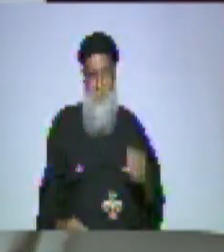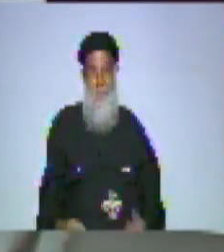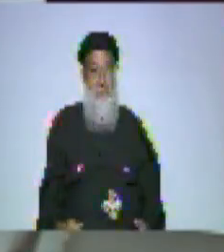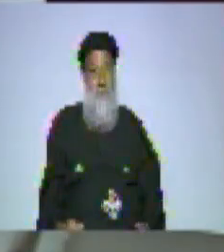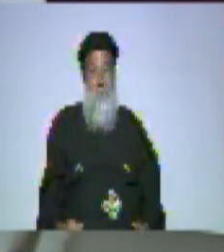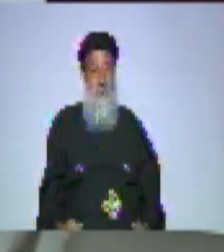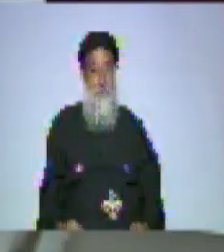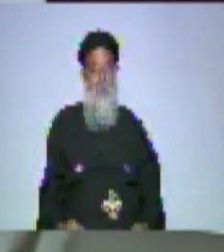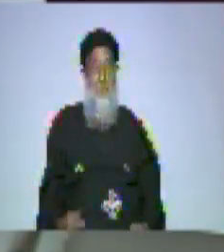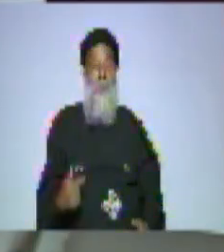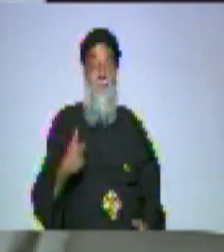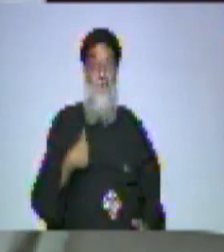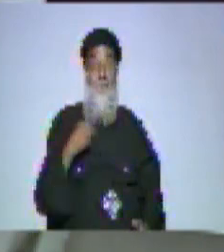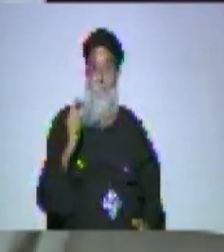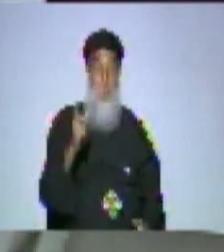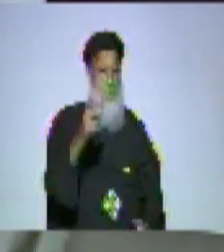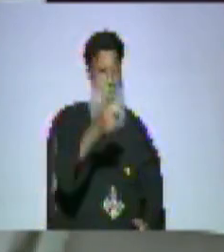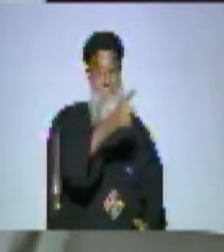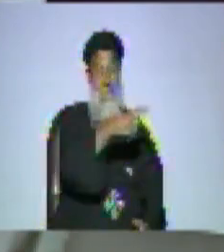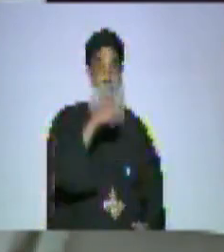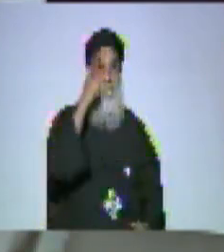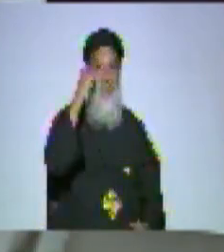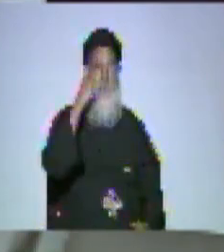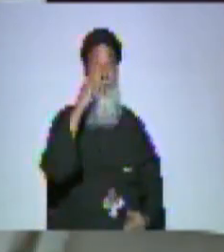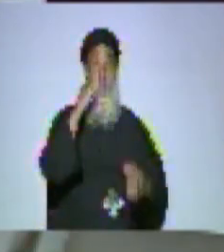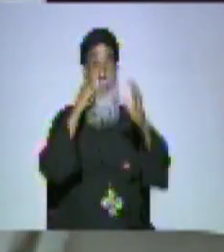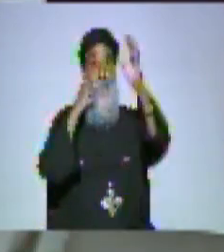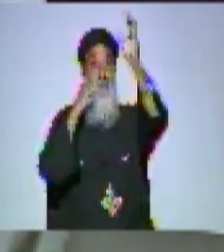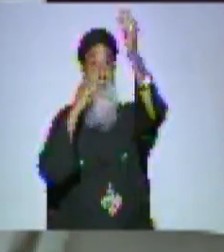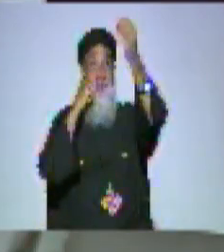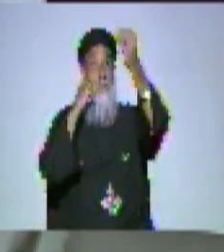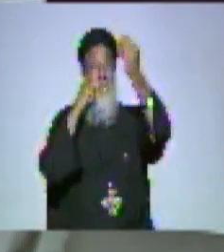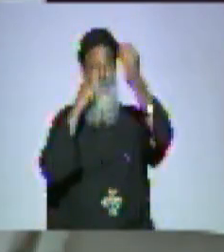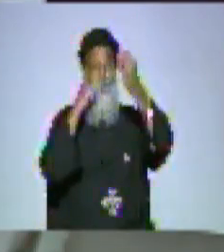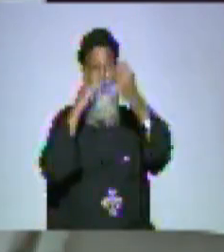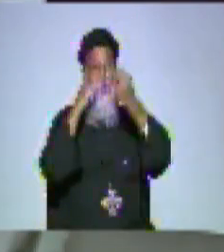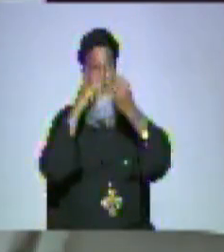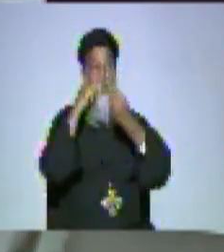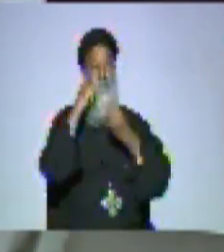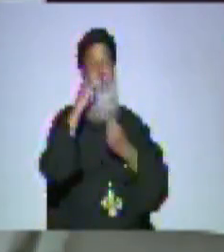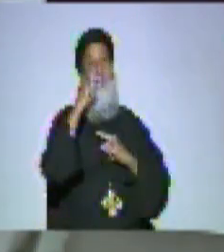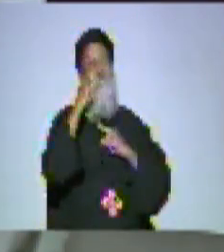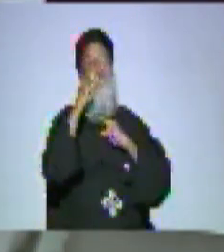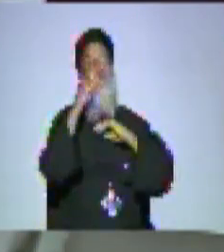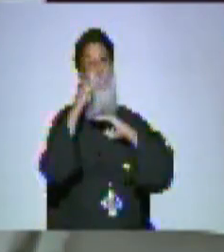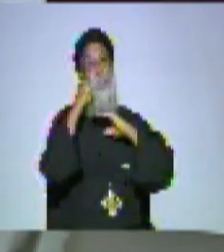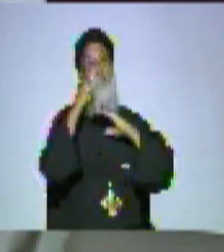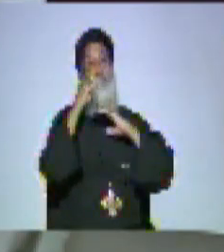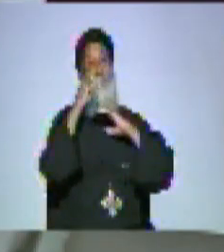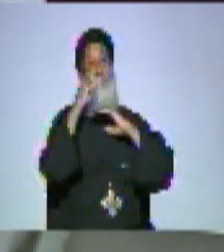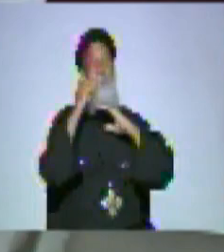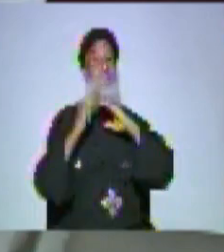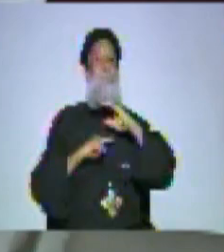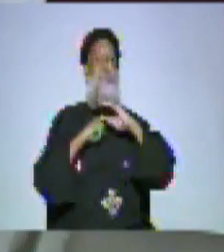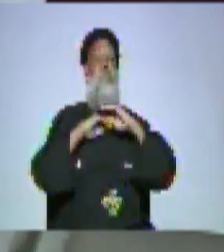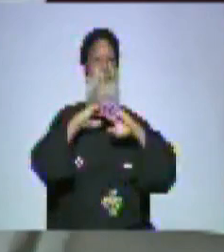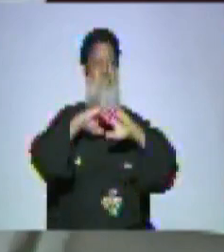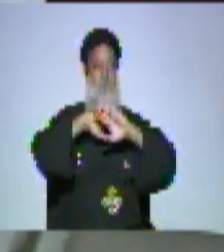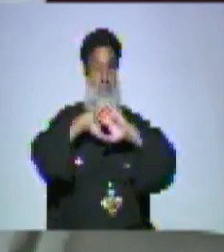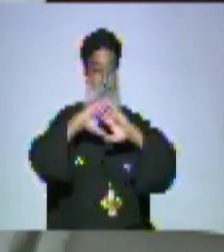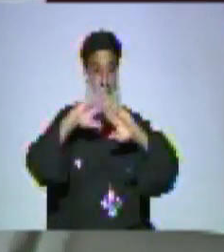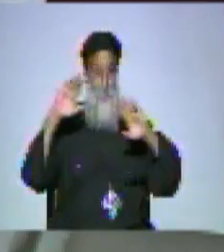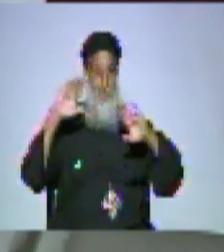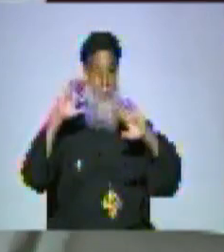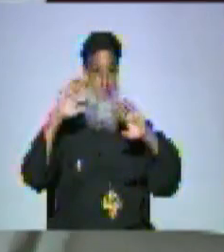ننتظر ان ناخذ ما يكفينا وما يكفينا